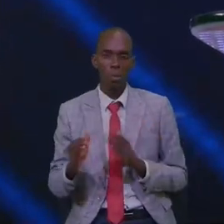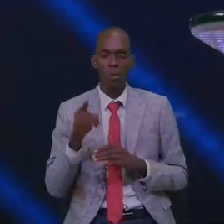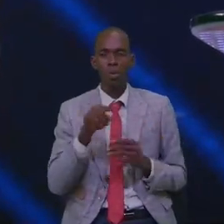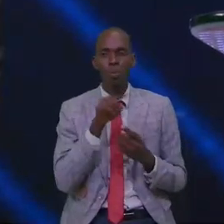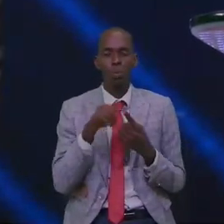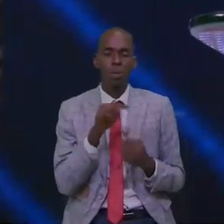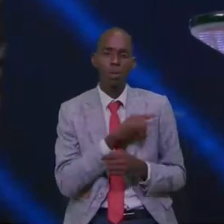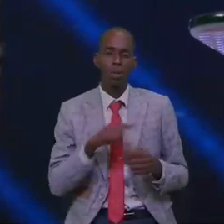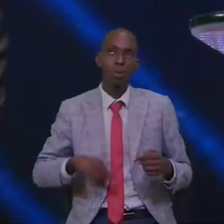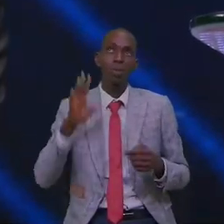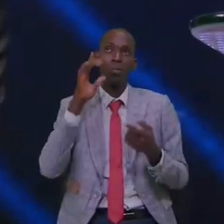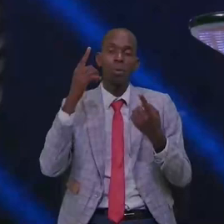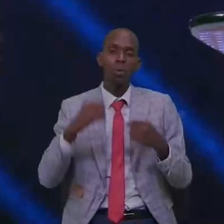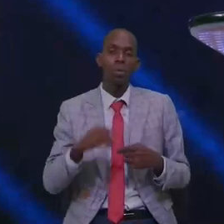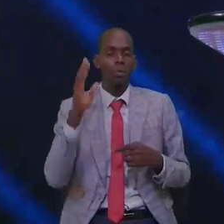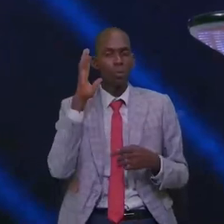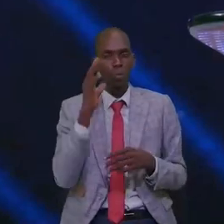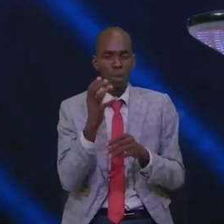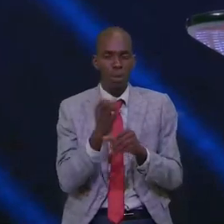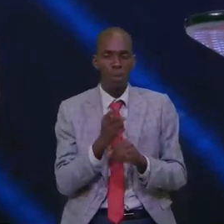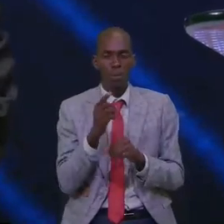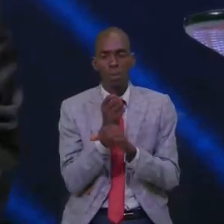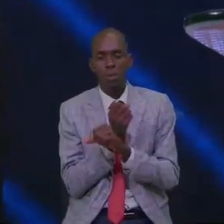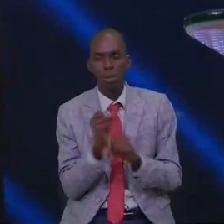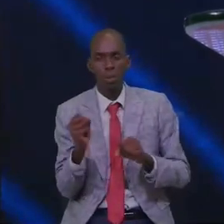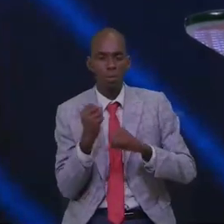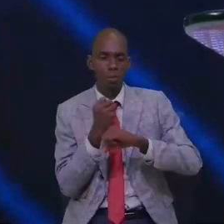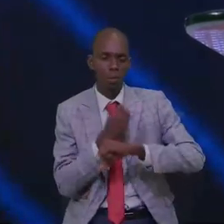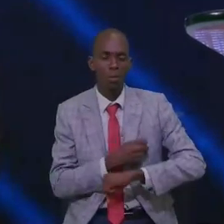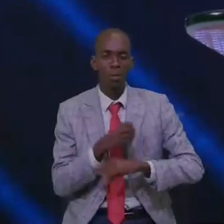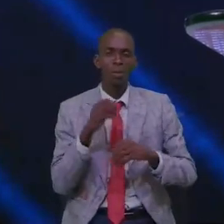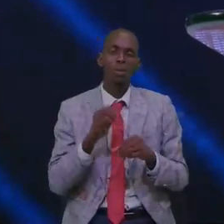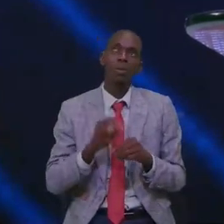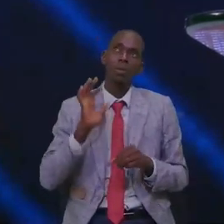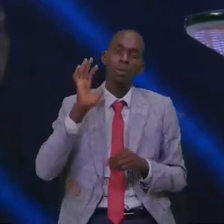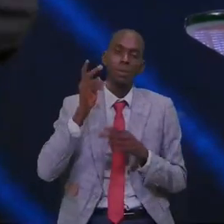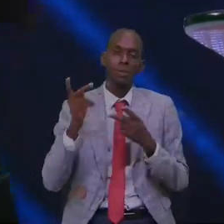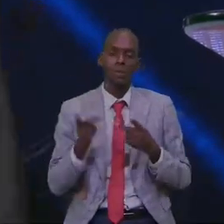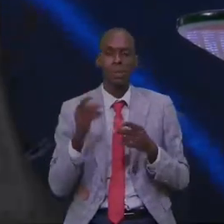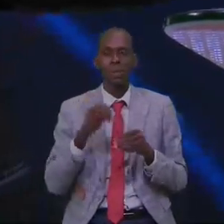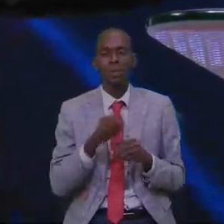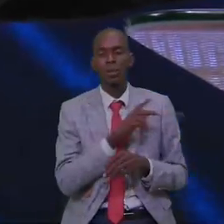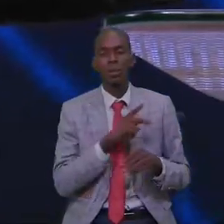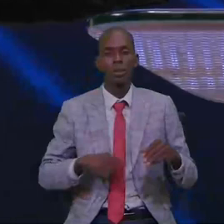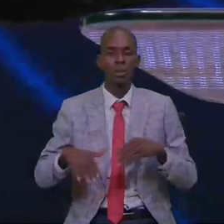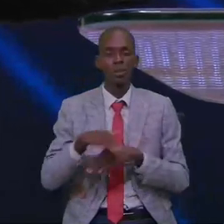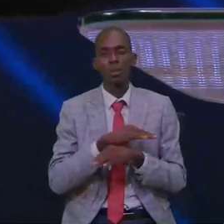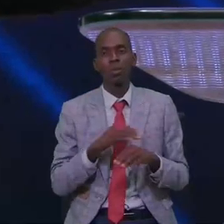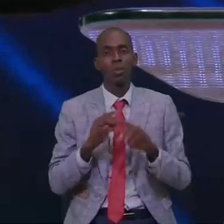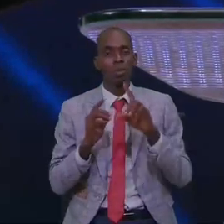prépareront. Et lorsque le Seigneur viendra, il vous gardera sauvé, sécurisé dans son royaume.